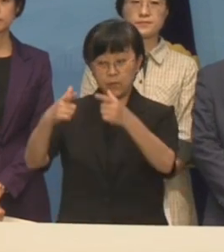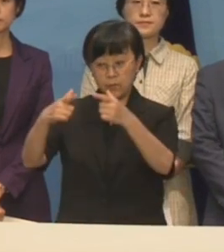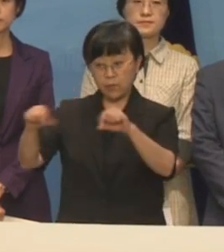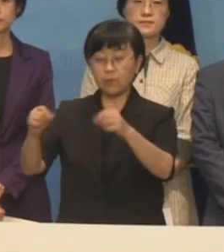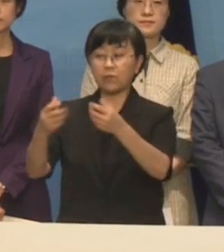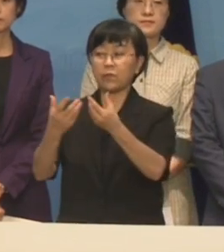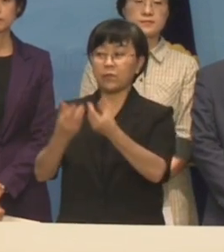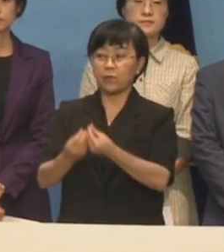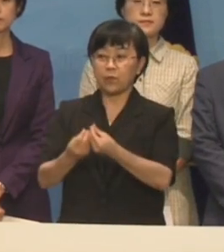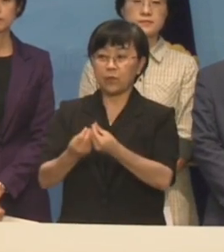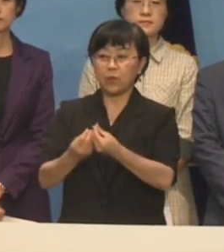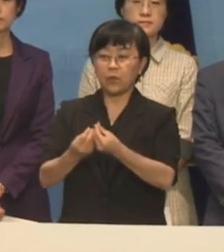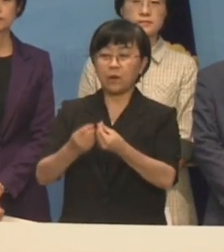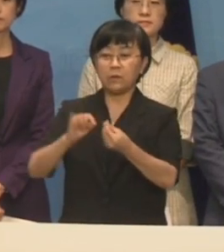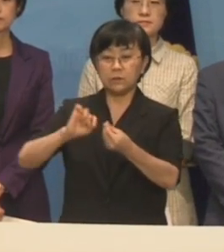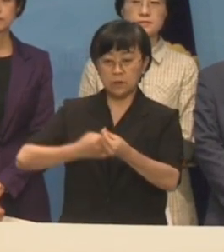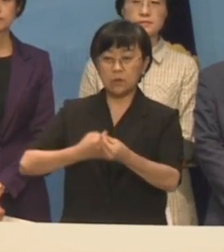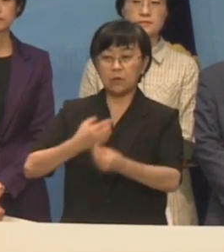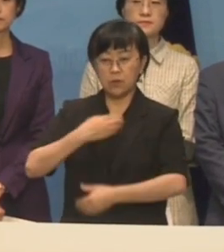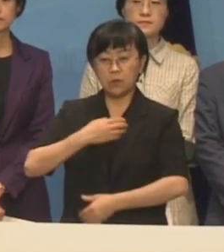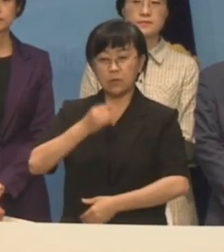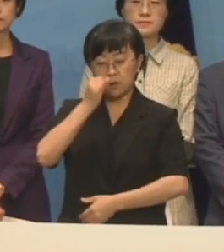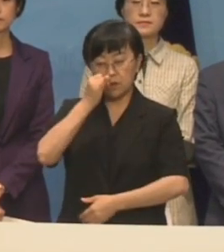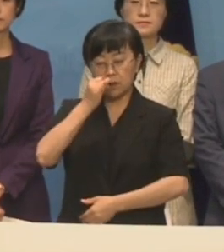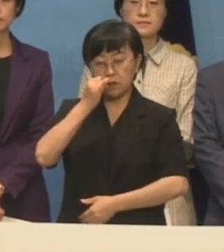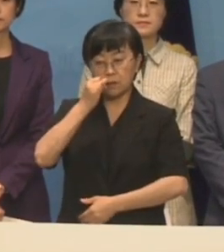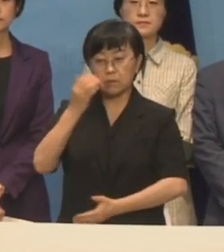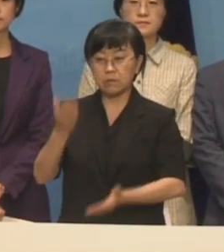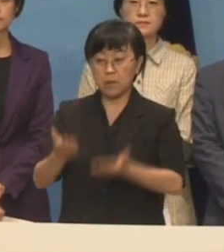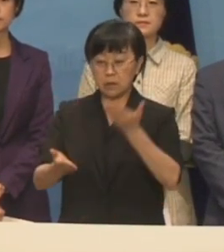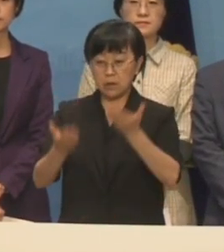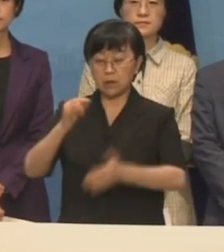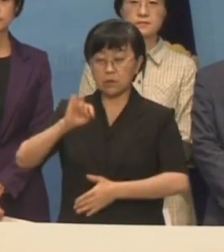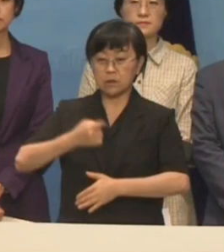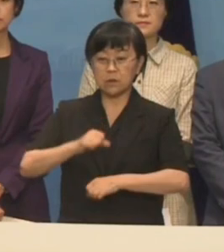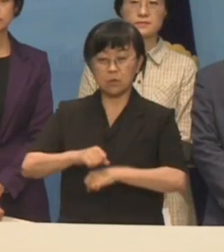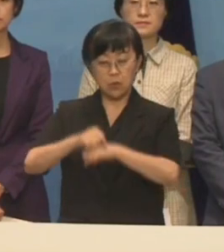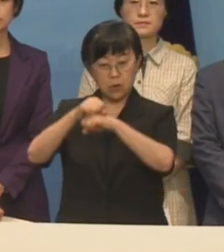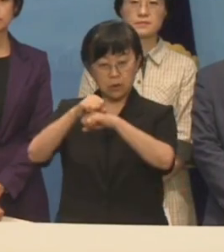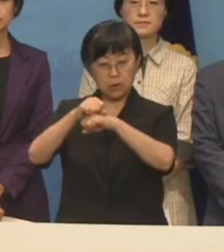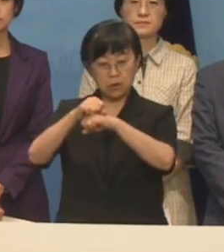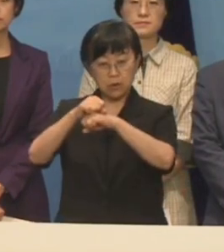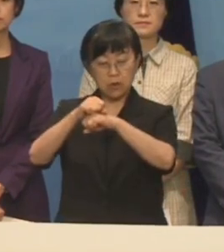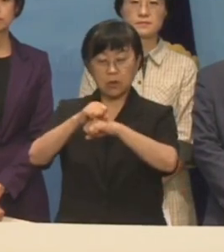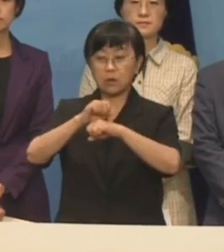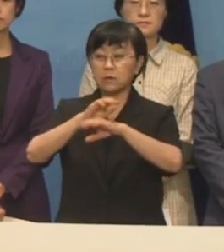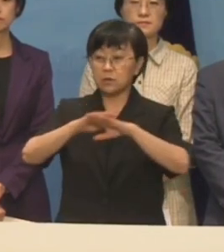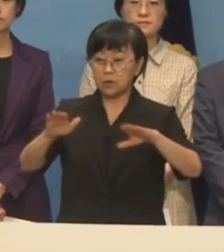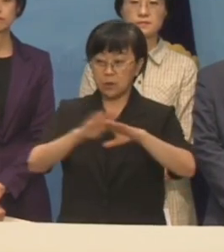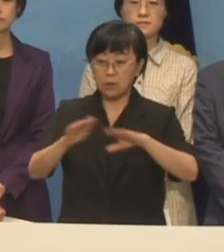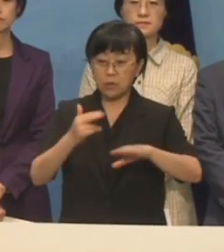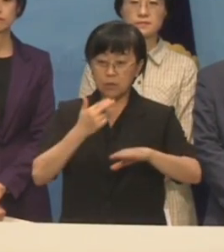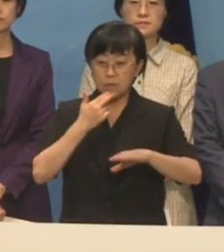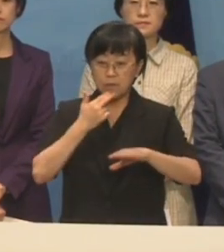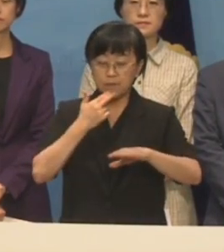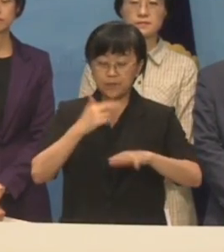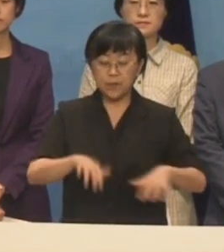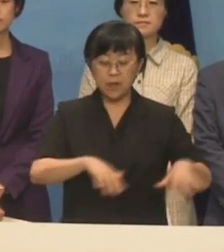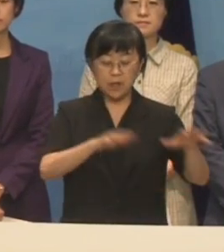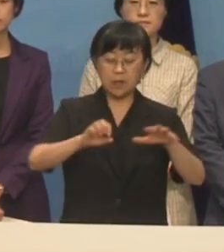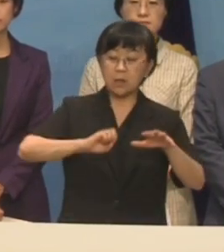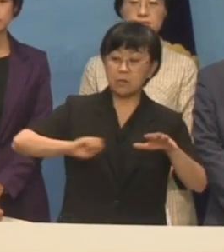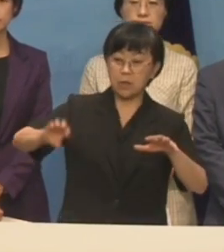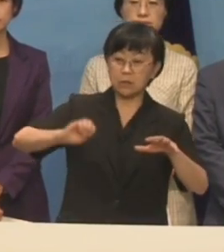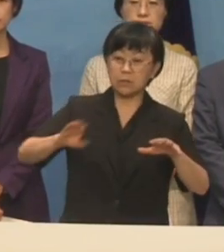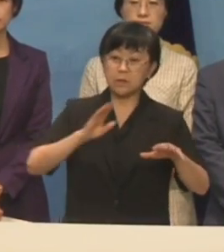일본의 경우에는 자체적으로 위험하다고 판단해서 자체 보관하거나 처리하지 않고 해양에